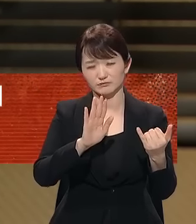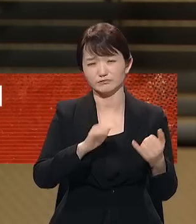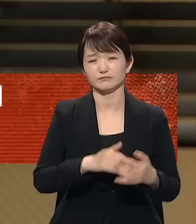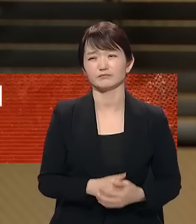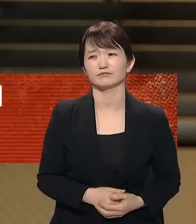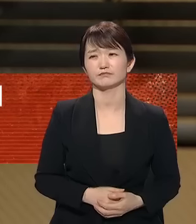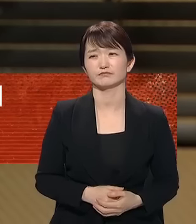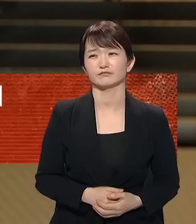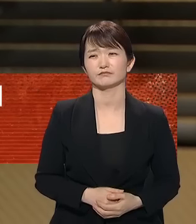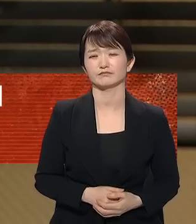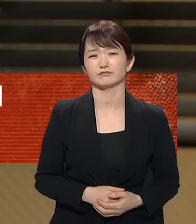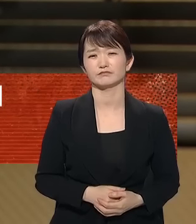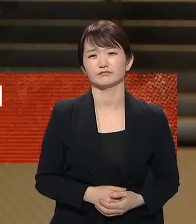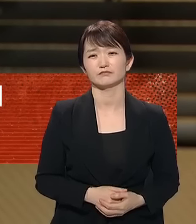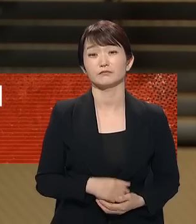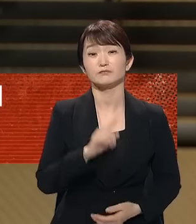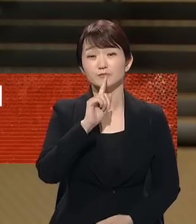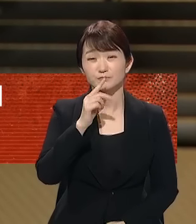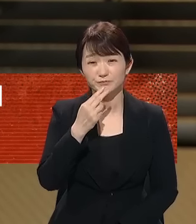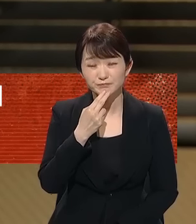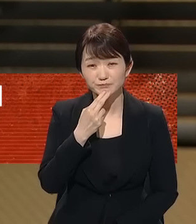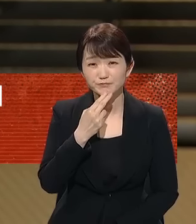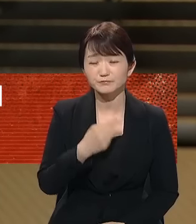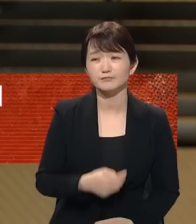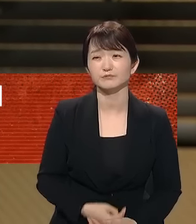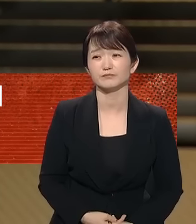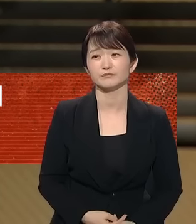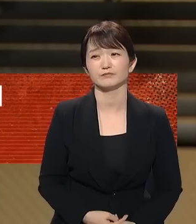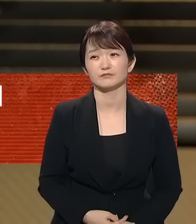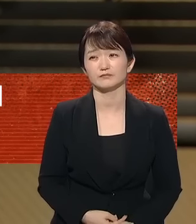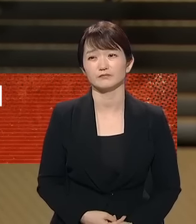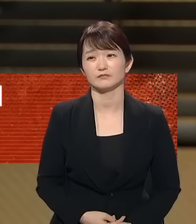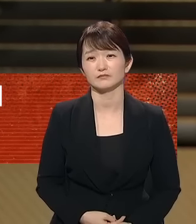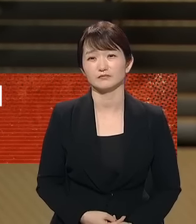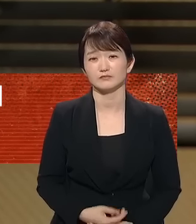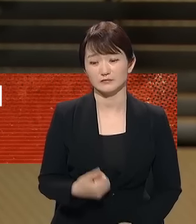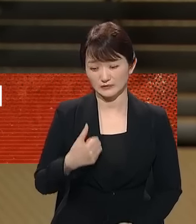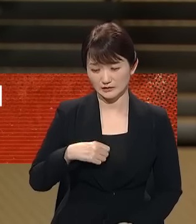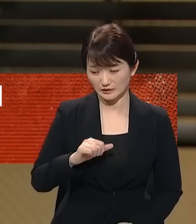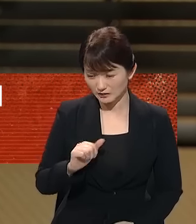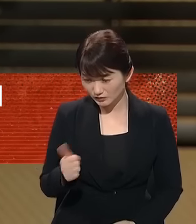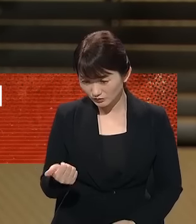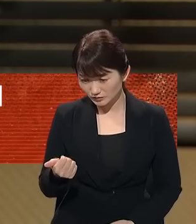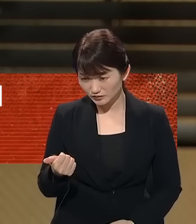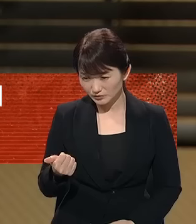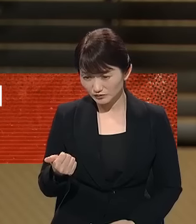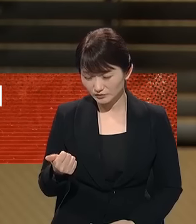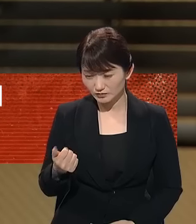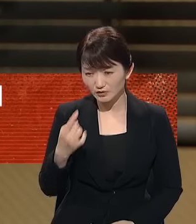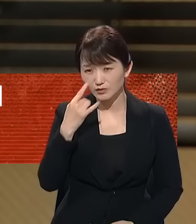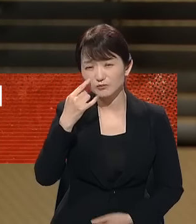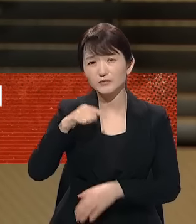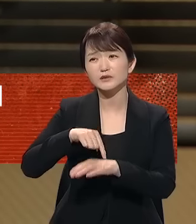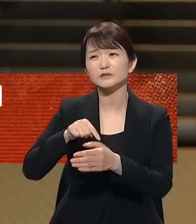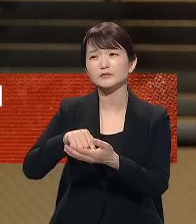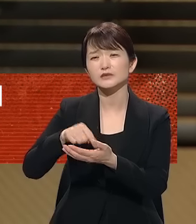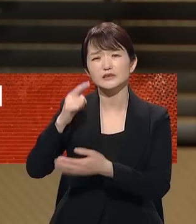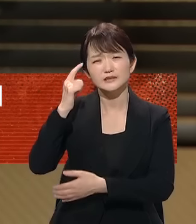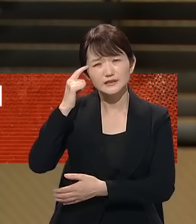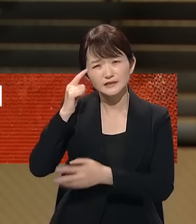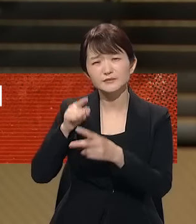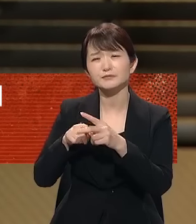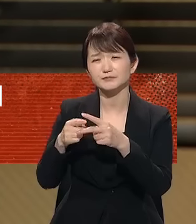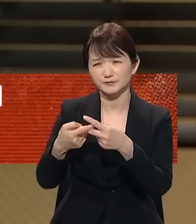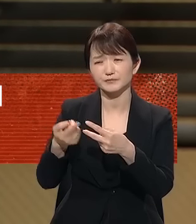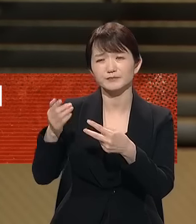제가 보기에는 조금 부족한 것 같고 물론 이게 생태 같은 아이를 잃은 또 이분의 심정을 생각한다면 어느 정도 이해는 됩니다만